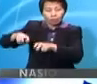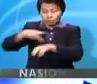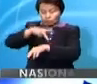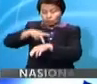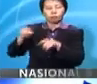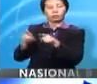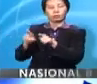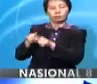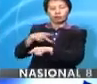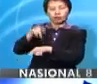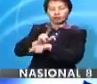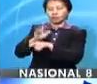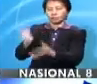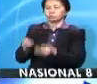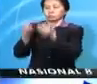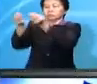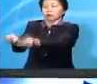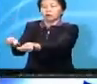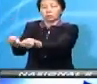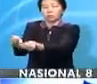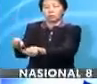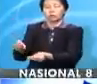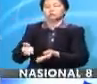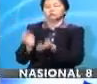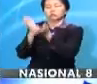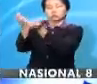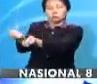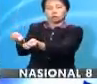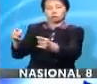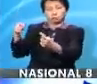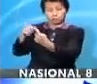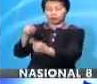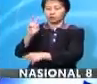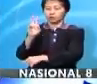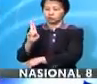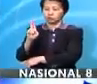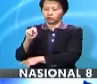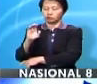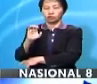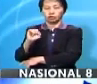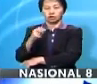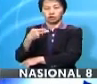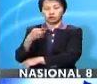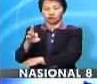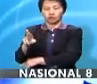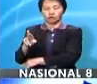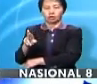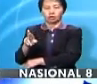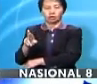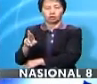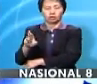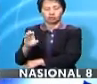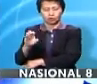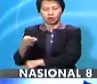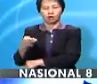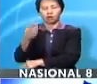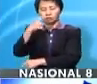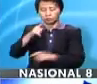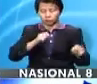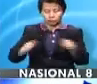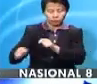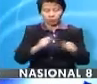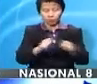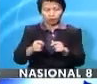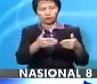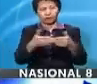Sama diserahkan kepada pihak Suruhanjaya Tinggi Pertubuhan Bangsa Bersatu mengenai pelarian UNHCR untuk tindakan